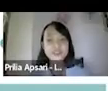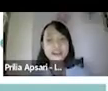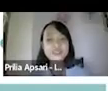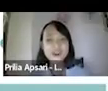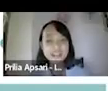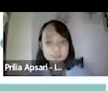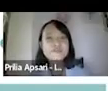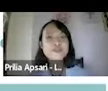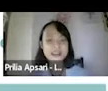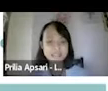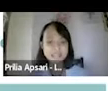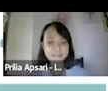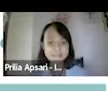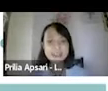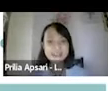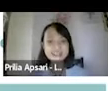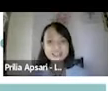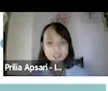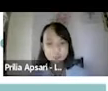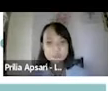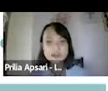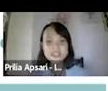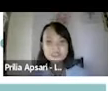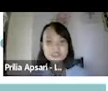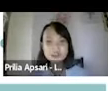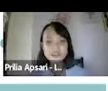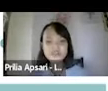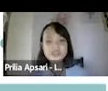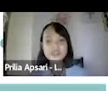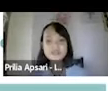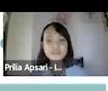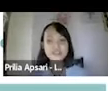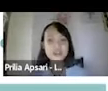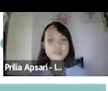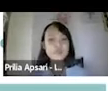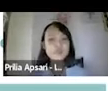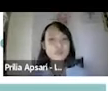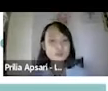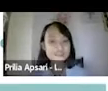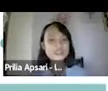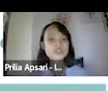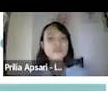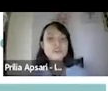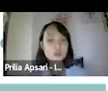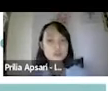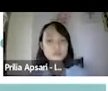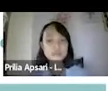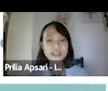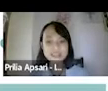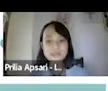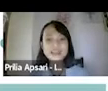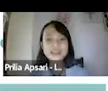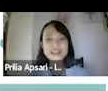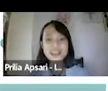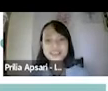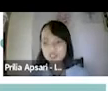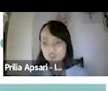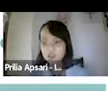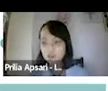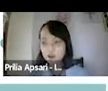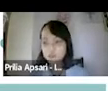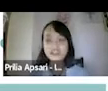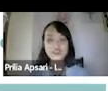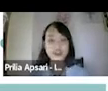di bidang lingkungan hidup dan perubahan iklim Selain itu bacanya juga aktif menjadi pembicara ke maupun penulis di sejumlah forum dan publikasi baik di skala